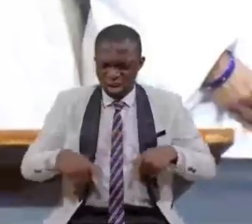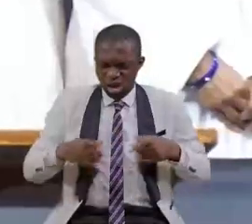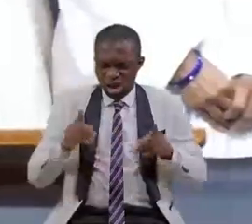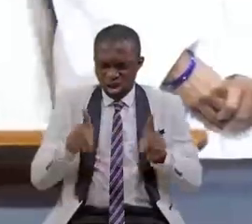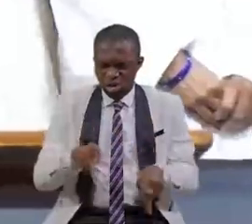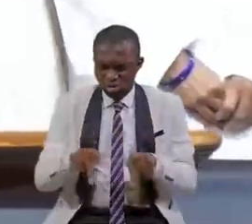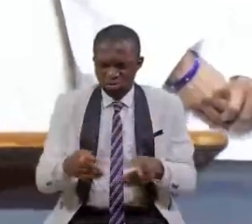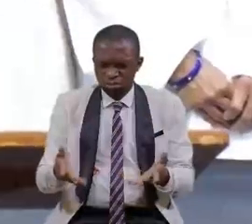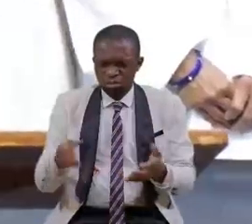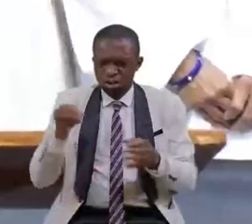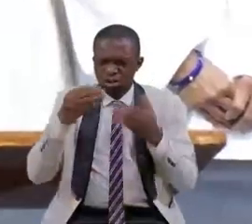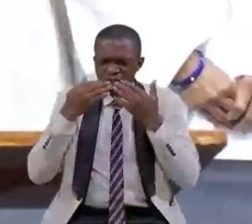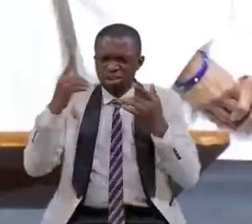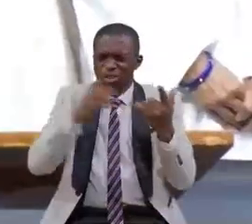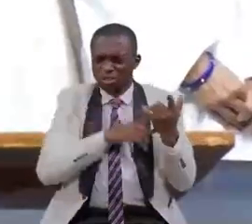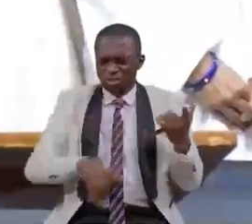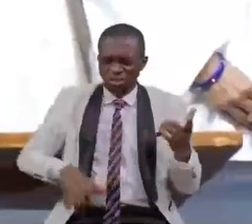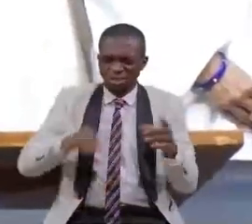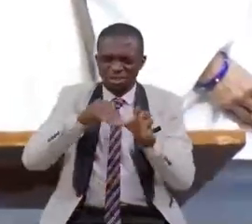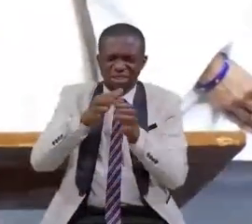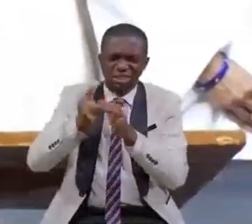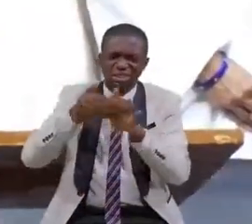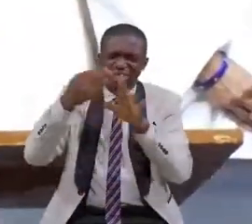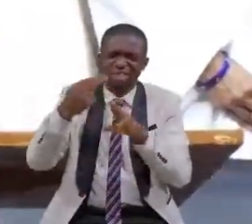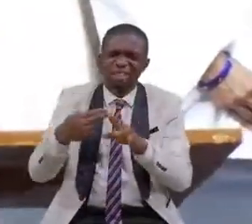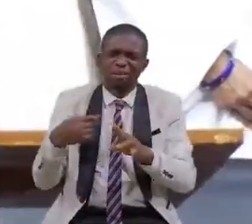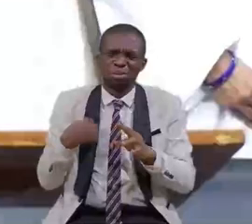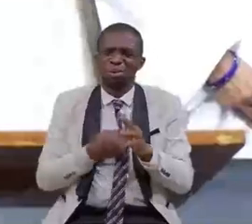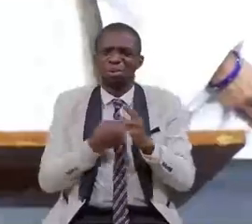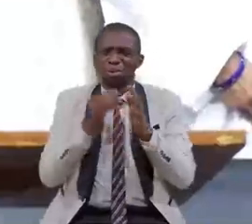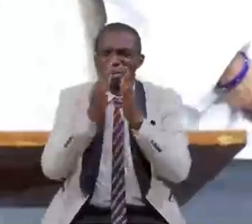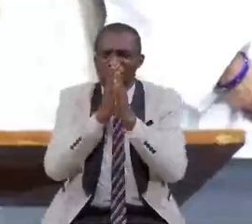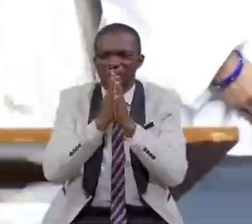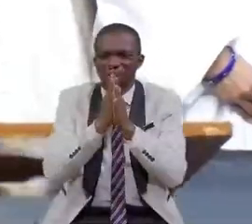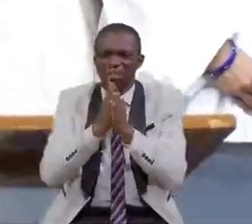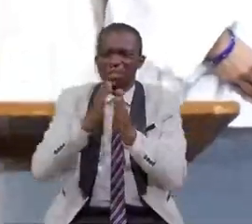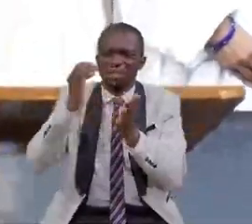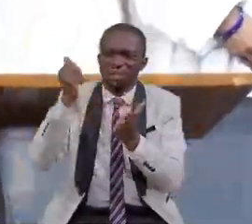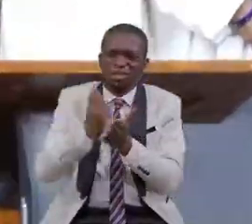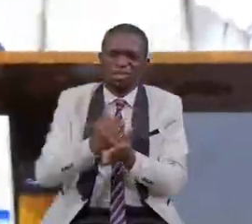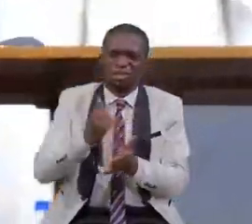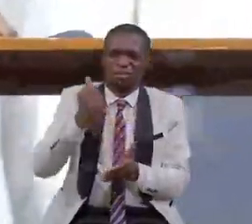Au nom de Jésus, nous prions. Amen.